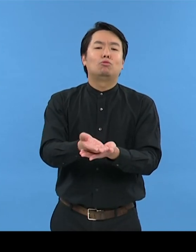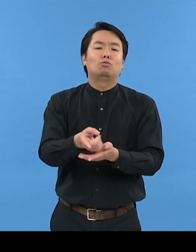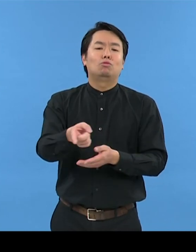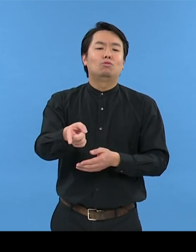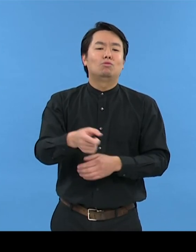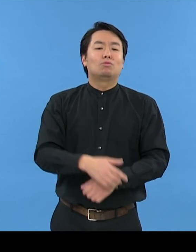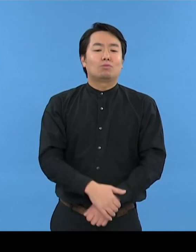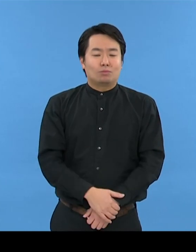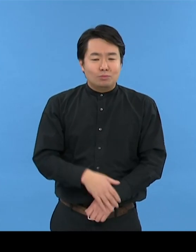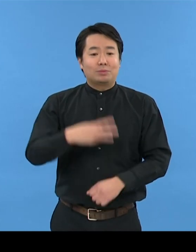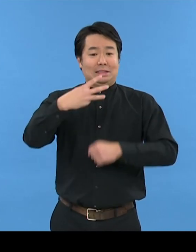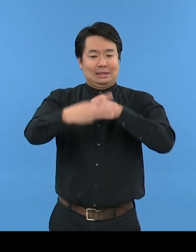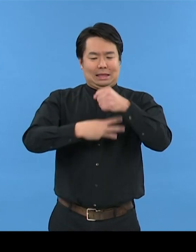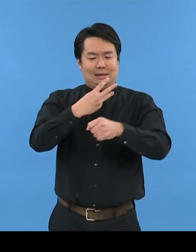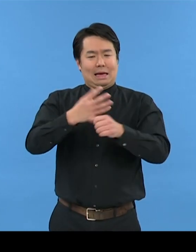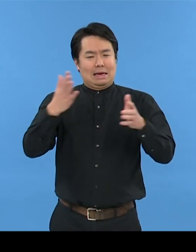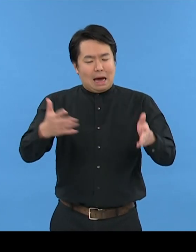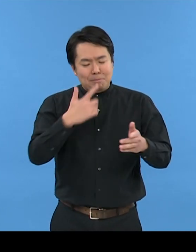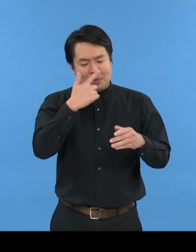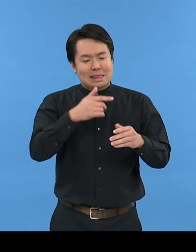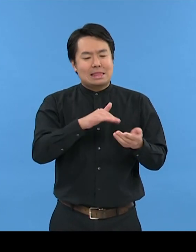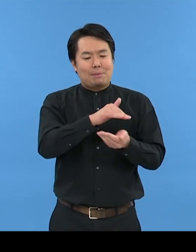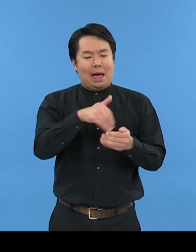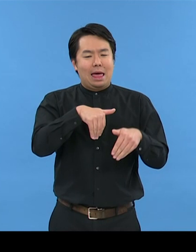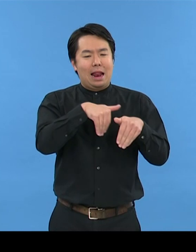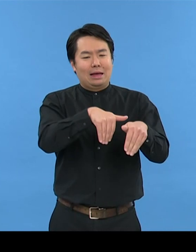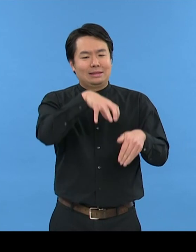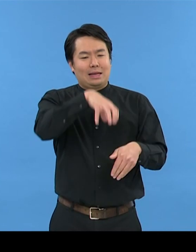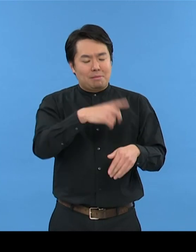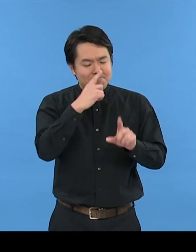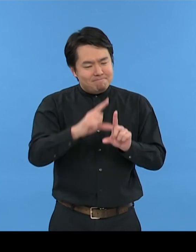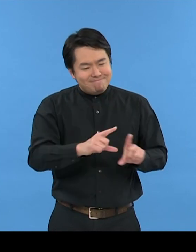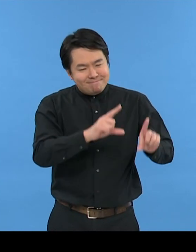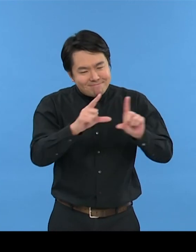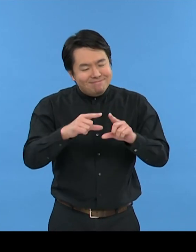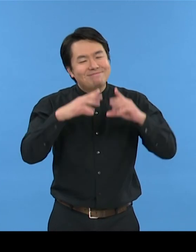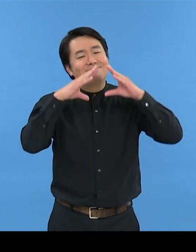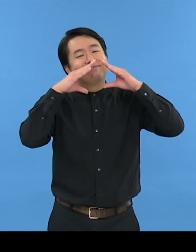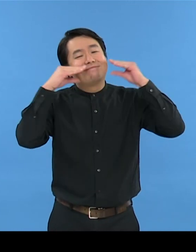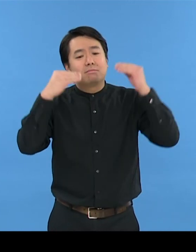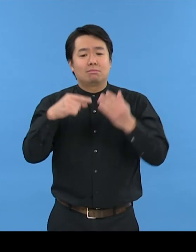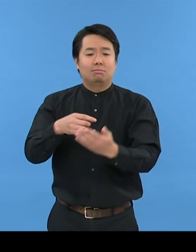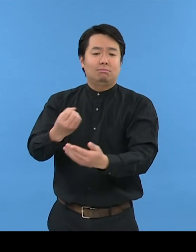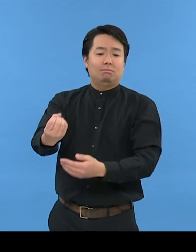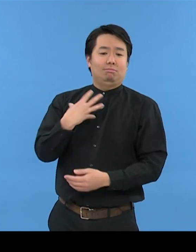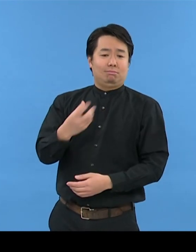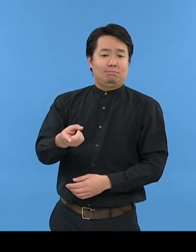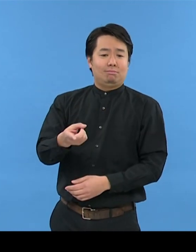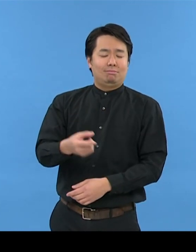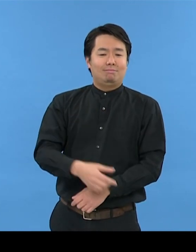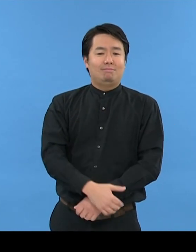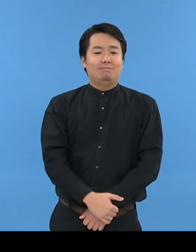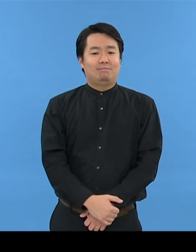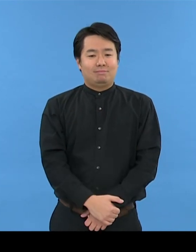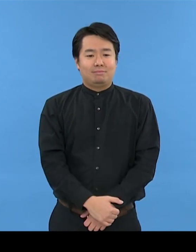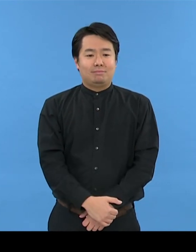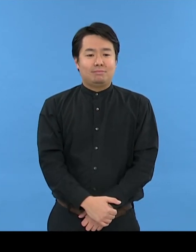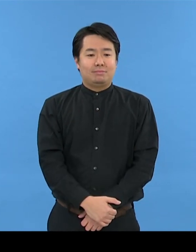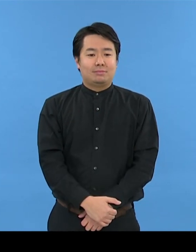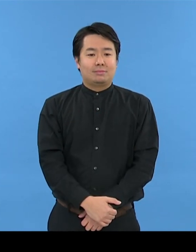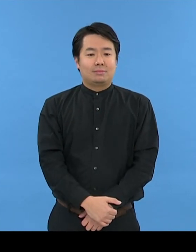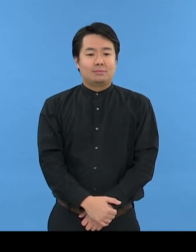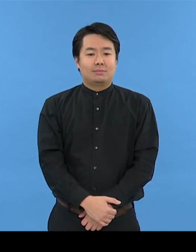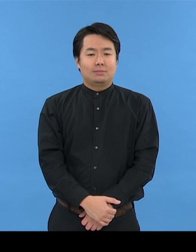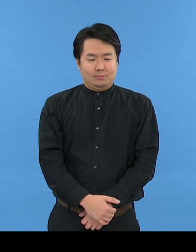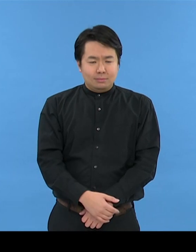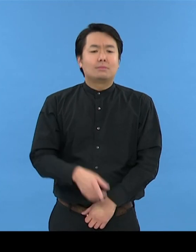よそれで3年間僕多摩霊園に住んでたことあるんですってもうにこやかに言うんですよね